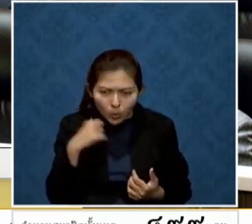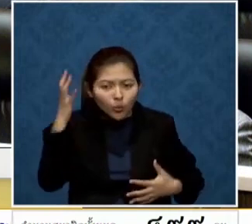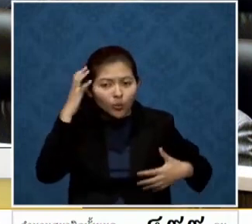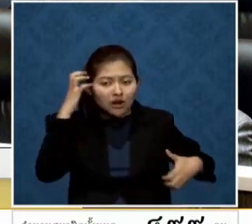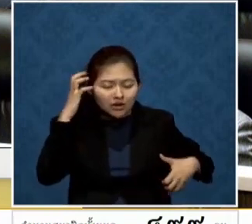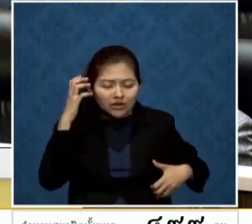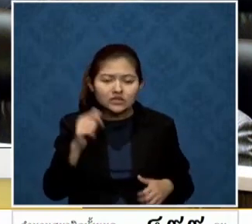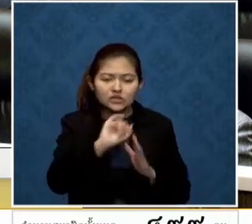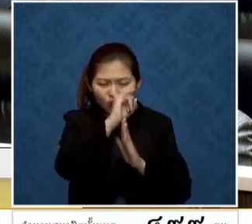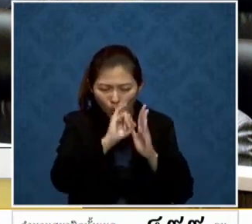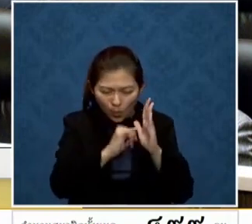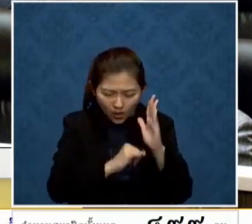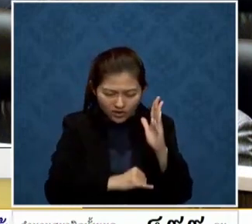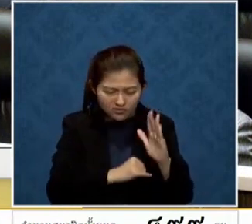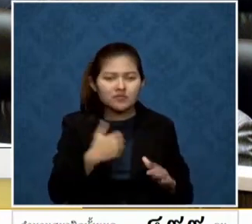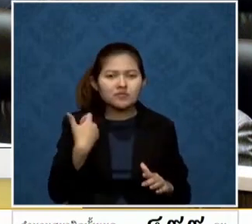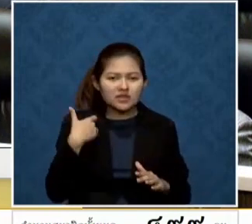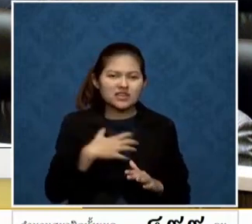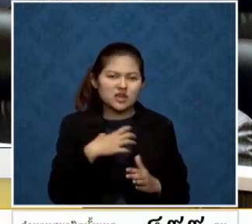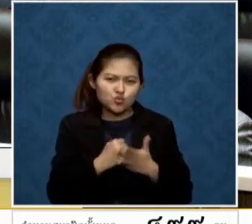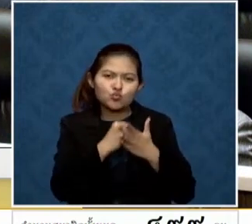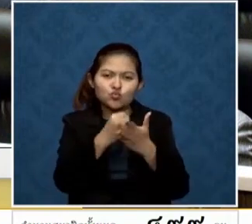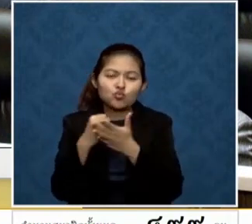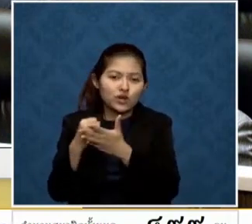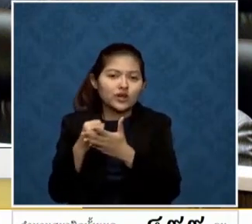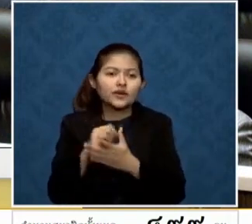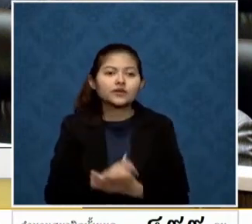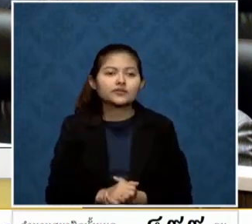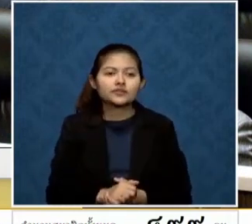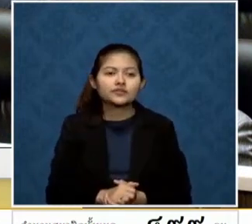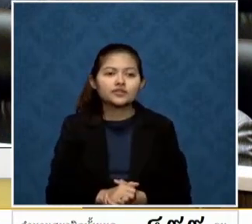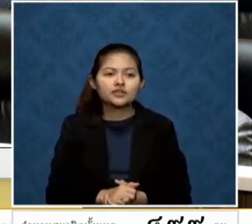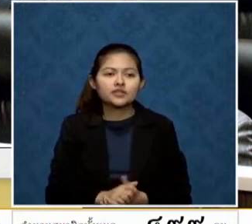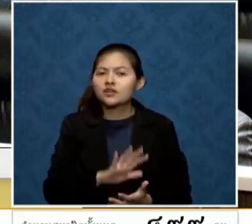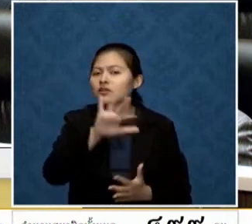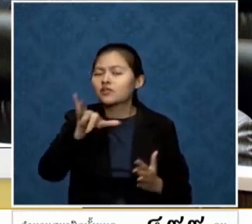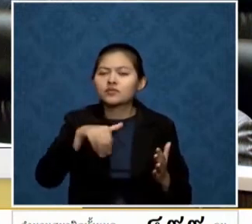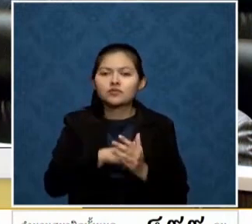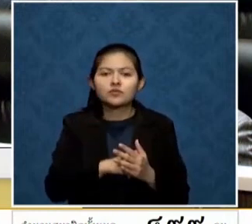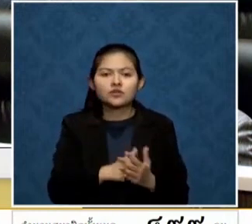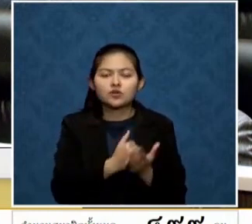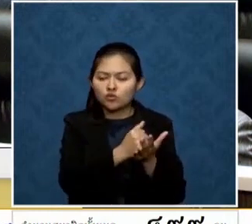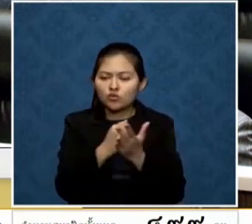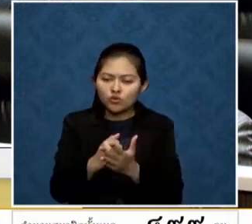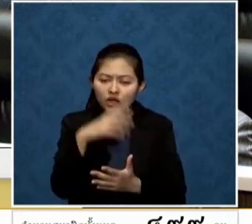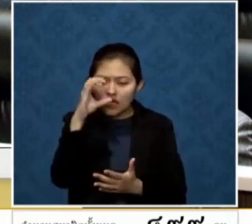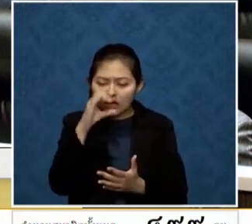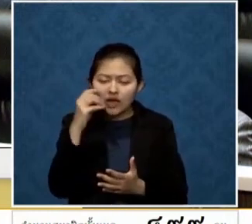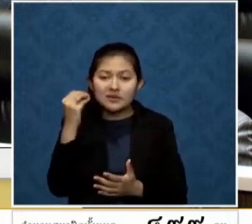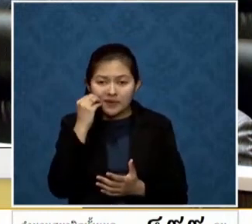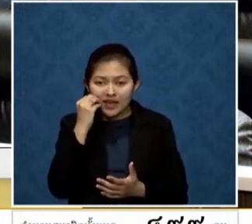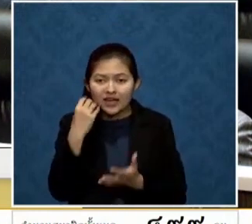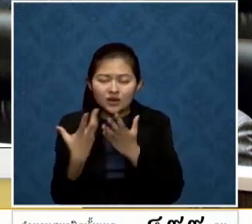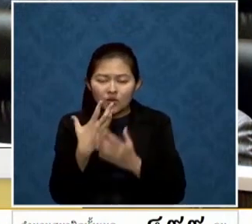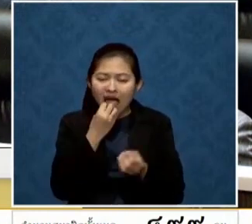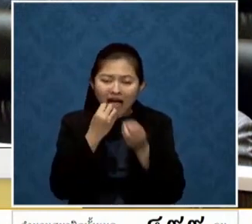สมาชิกอีกหลายจังหวัดอยากจะช่วยครับท่านอยากจะช่วยให้ทั้งหมดนั่นแหละไม่ว่าจะเป็นการหาบ้านใหม่นะครับหรือว่าเป็น